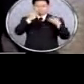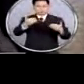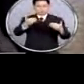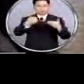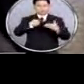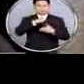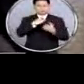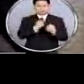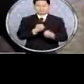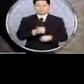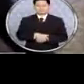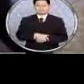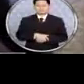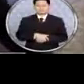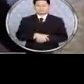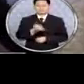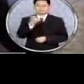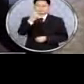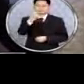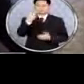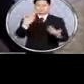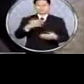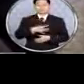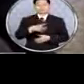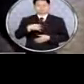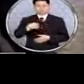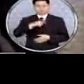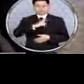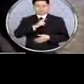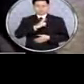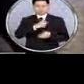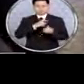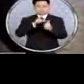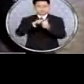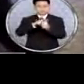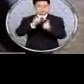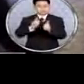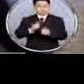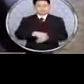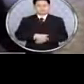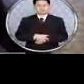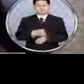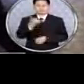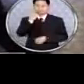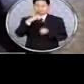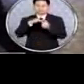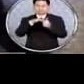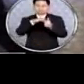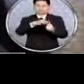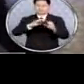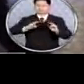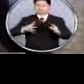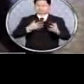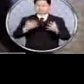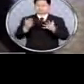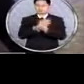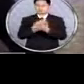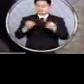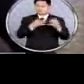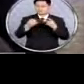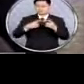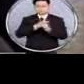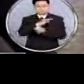的存在，让人家知道我们的议题在哪里，让我们可以主导国际谈判、国际经济